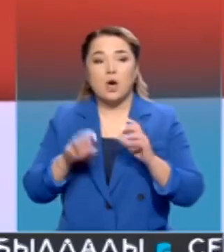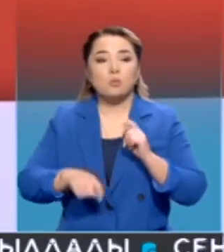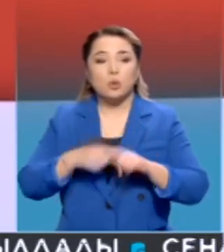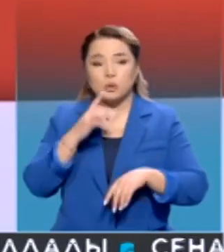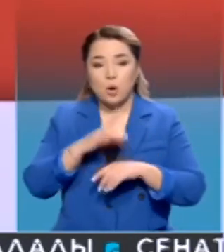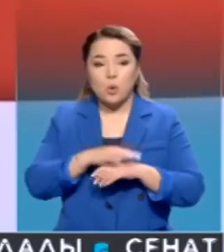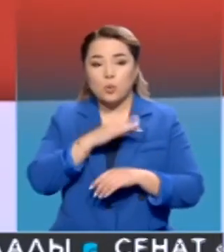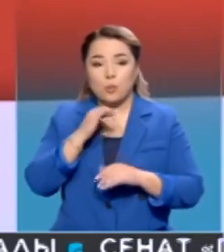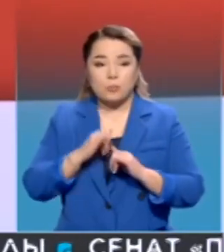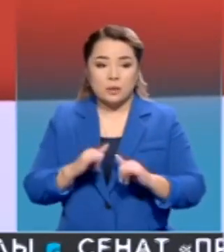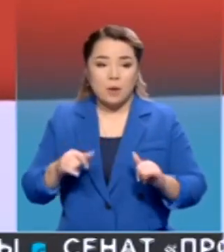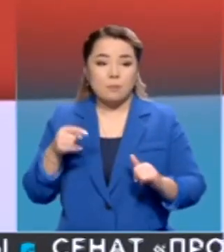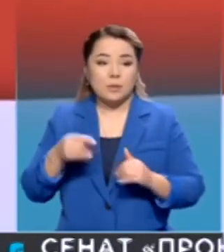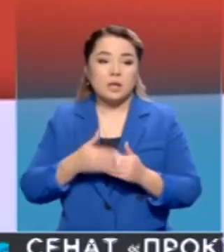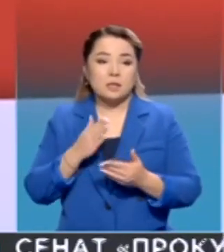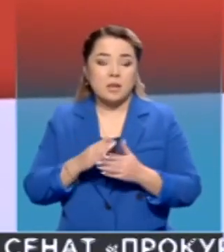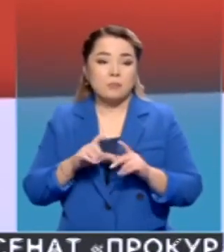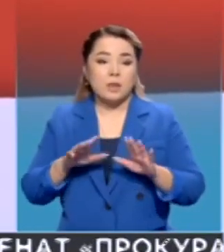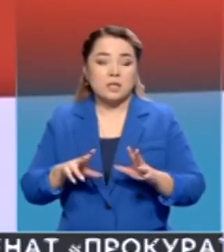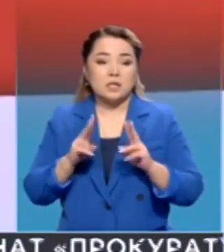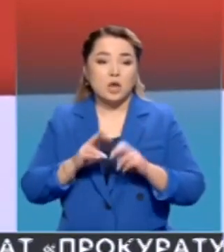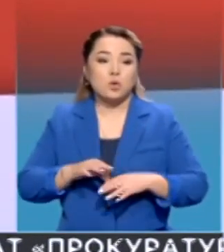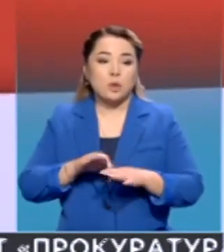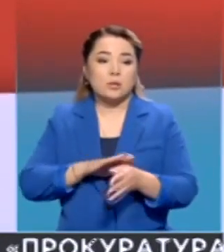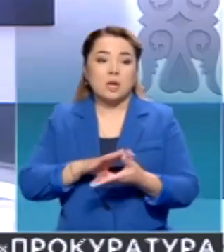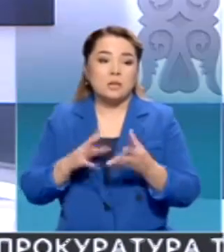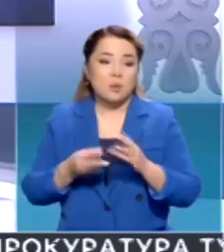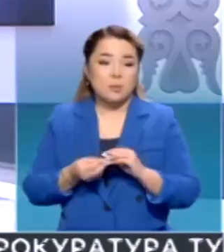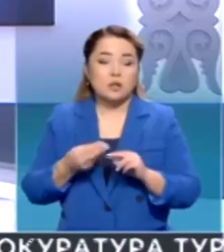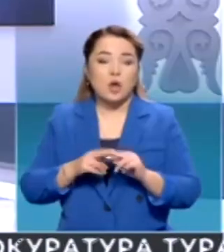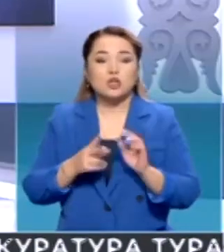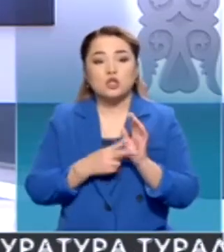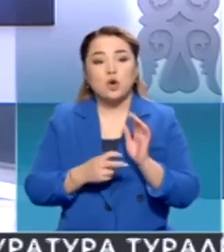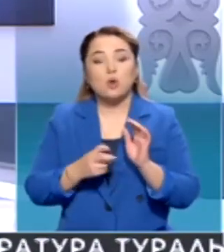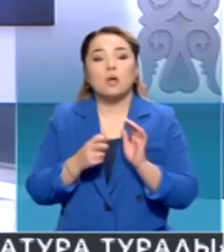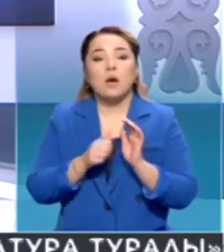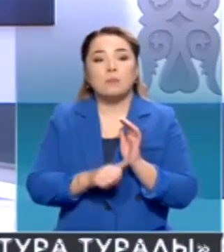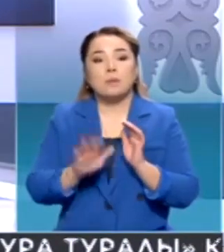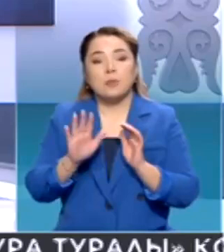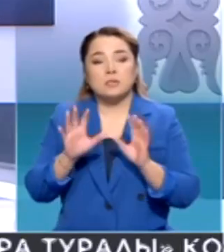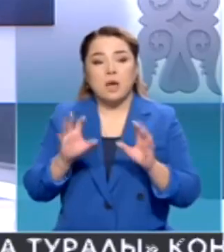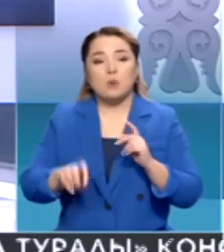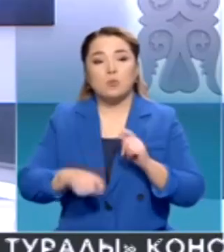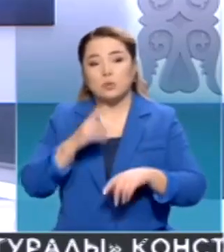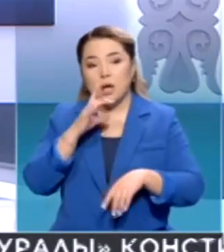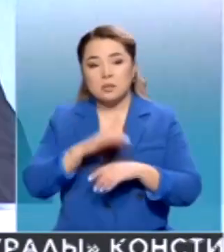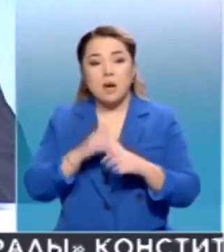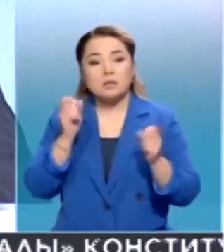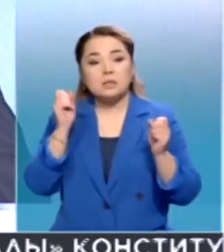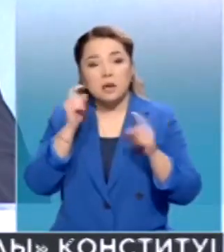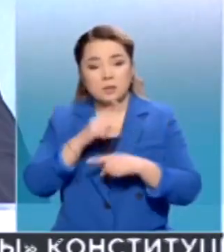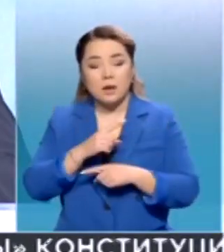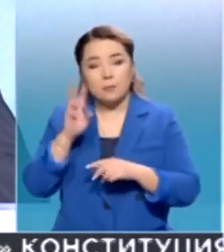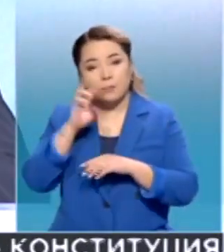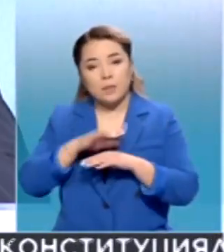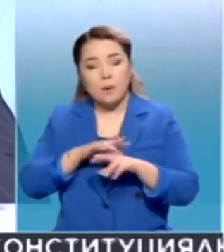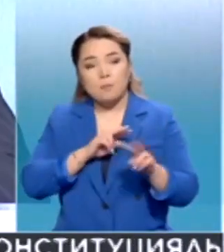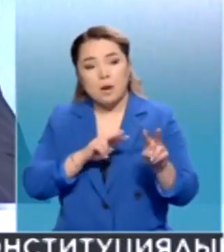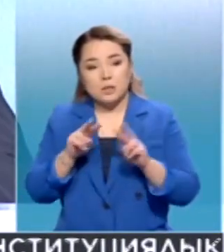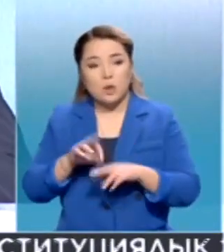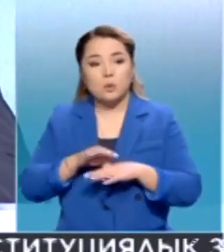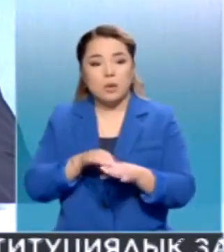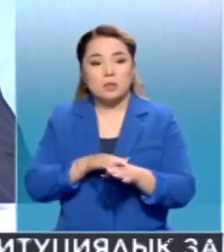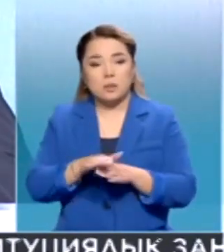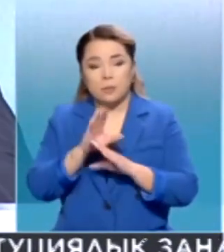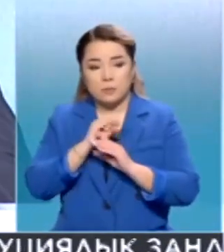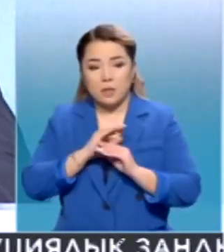бұзушылық көбейген. Мыңнан астам мекемеге жүргізілген тексеріс нәтижесінде 865 заң бұзушылық анықталды. Мемлекеттік бақылаудан өте